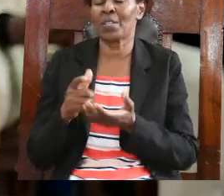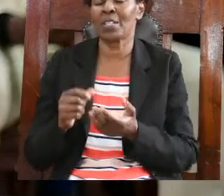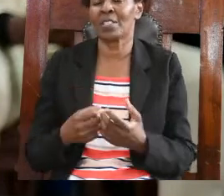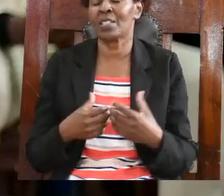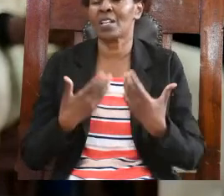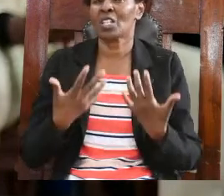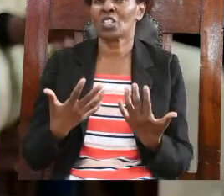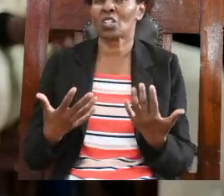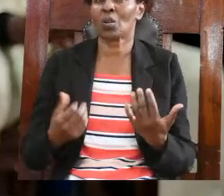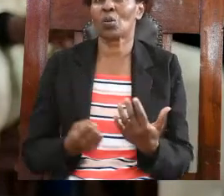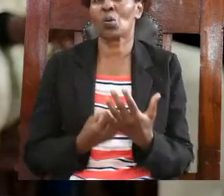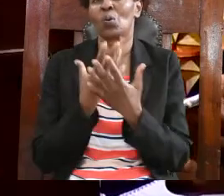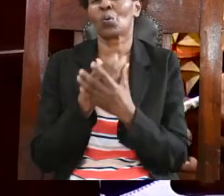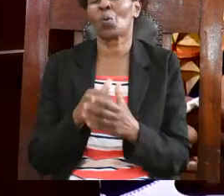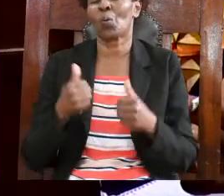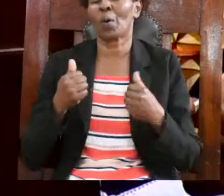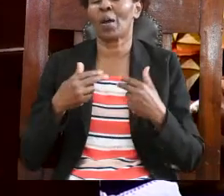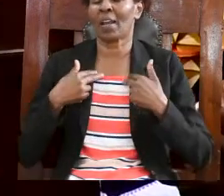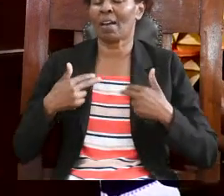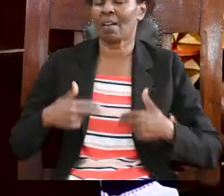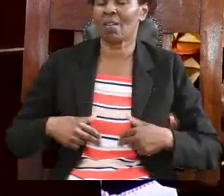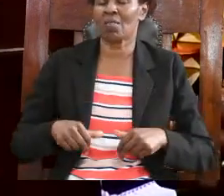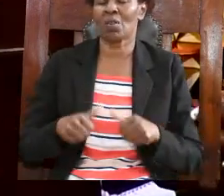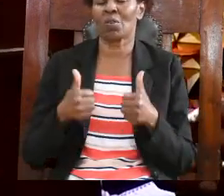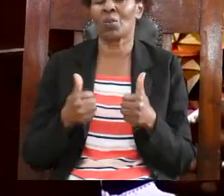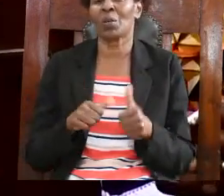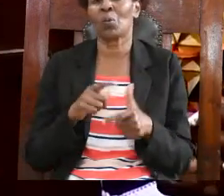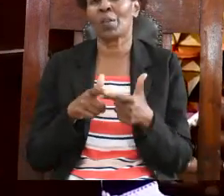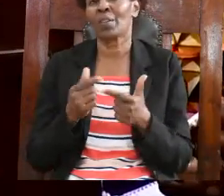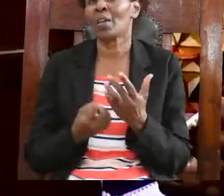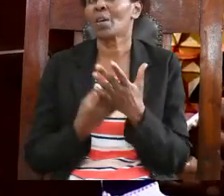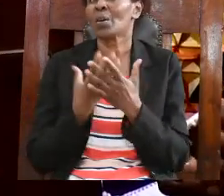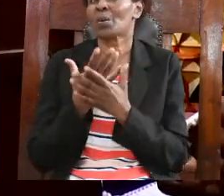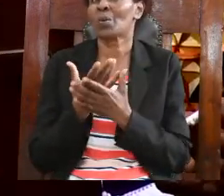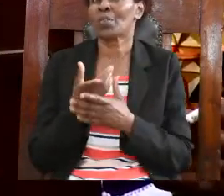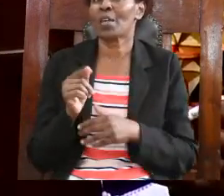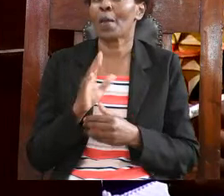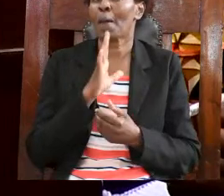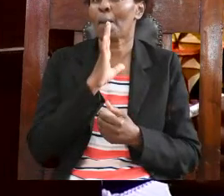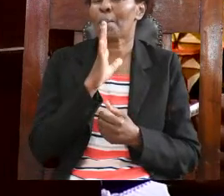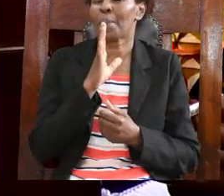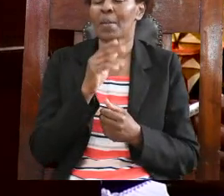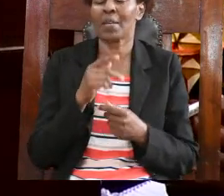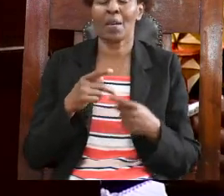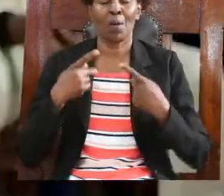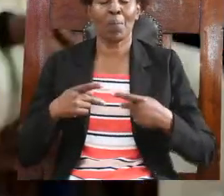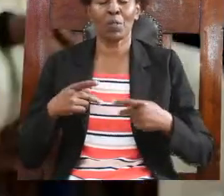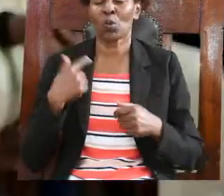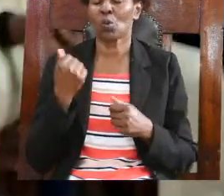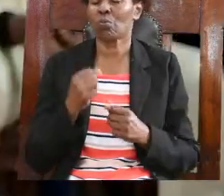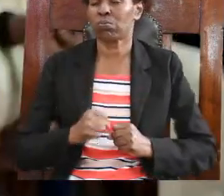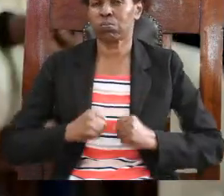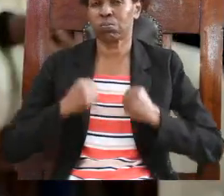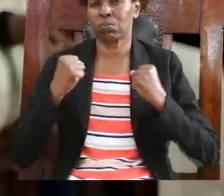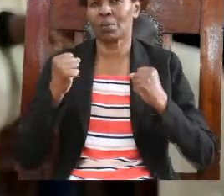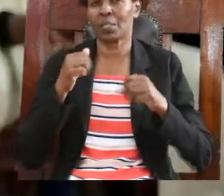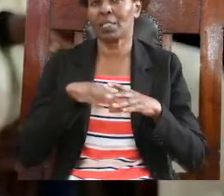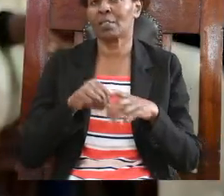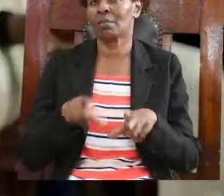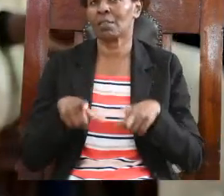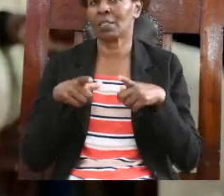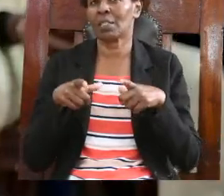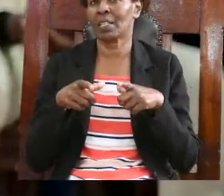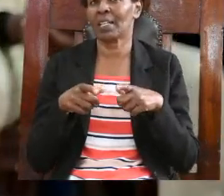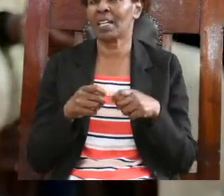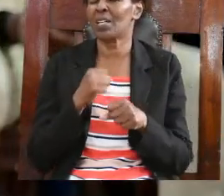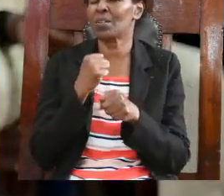afya iko sawa, na huyu mtoto akomae akawe mtu ambaye atajisimamia katika maisha yake na